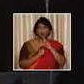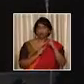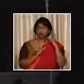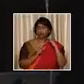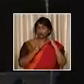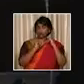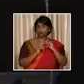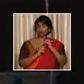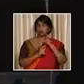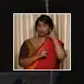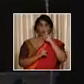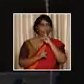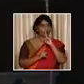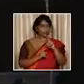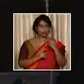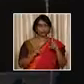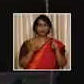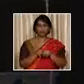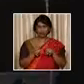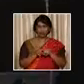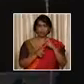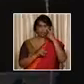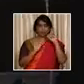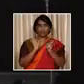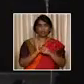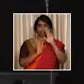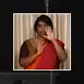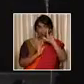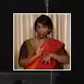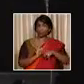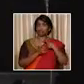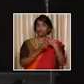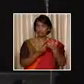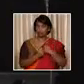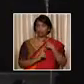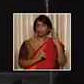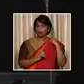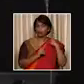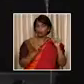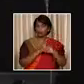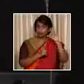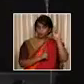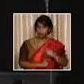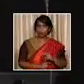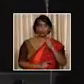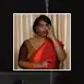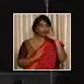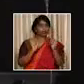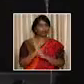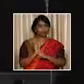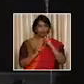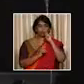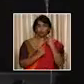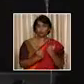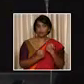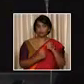අපරාධ විශේෂ කෞතුක පවා කියලා නැහැ එවගේ තමයි 295000ක් බේරගෙන තමයි අපේ රණවිරුව මේ යුද්ධෙ දින්නේ 300000ක් පවන